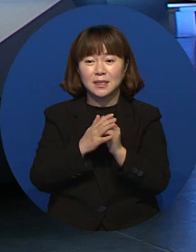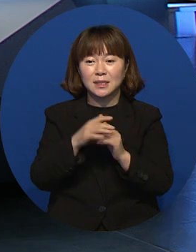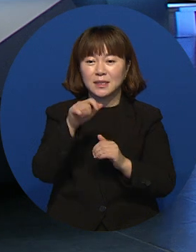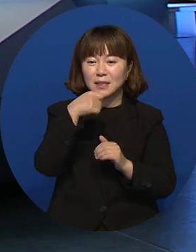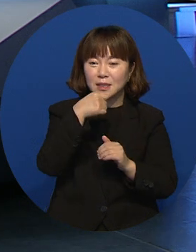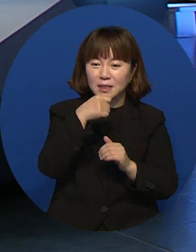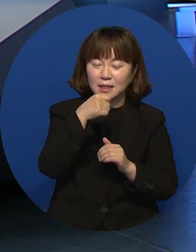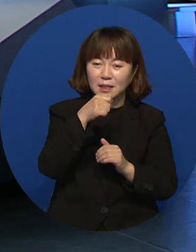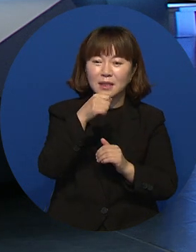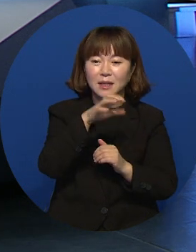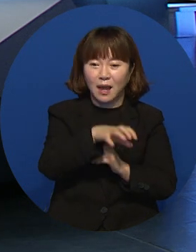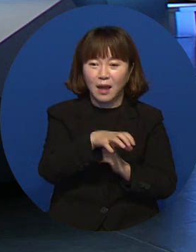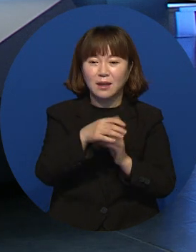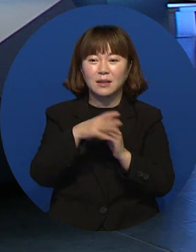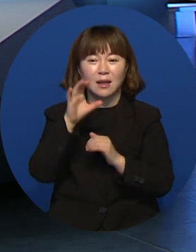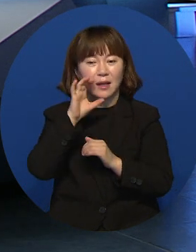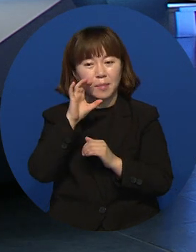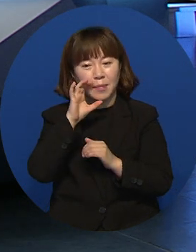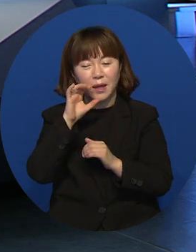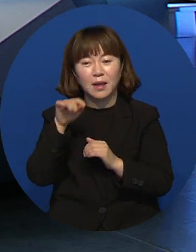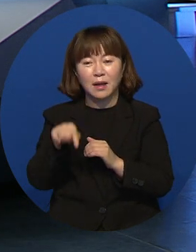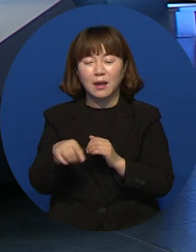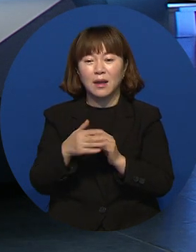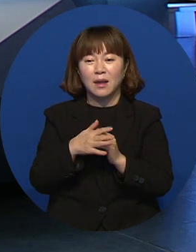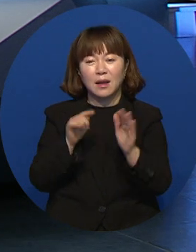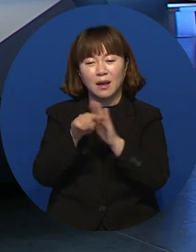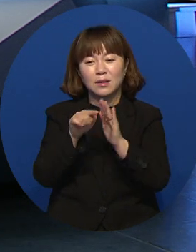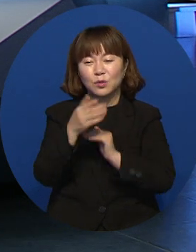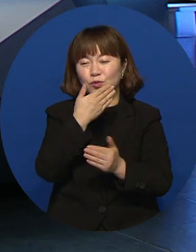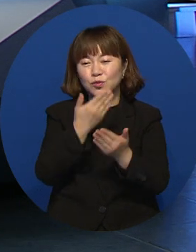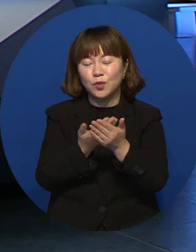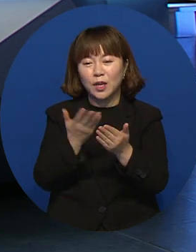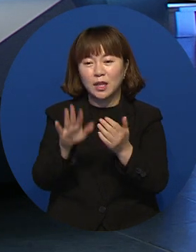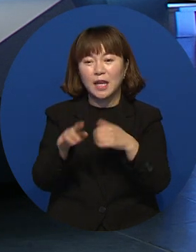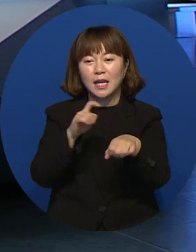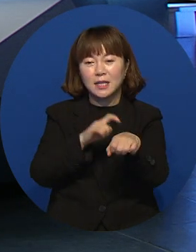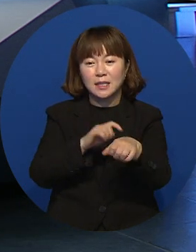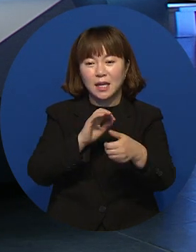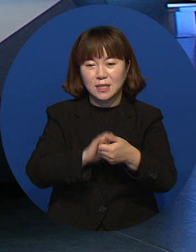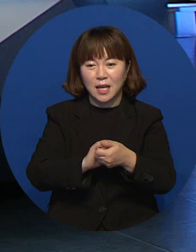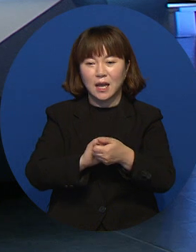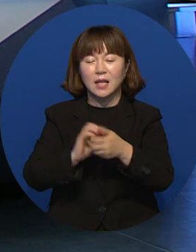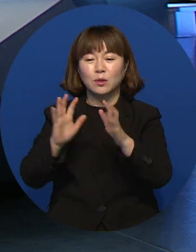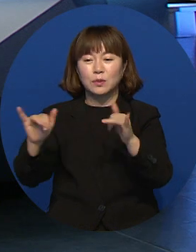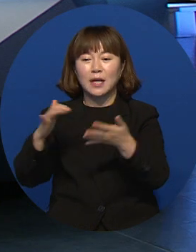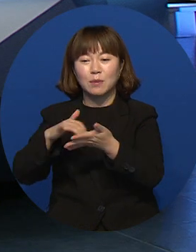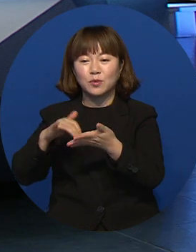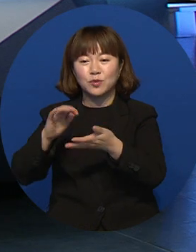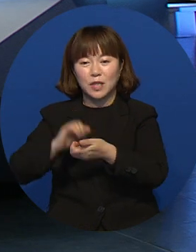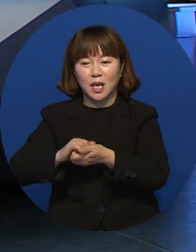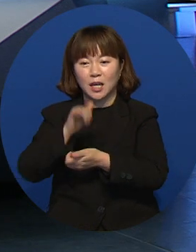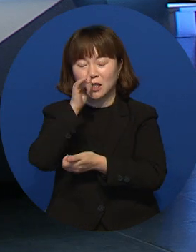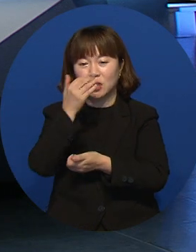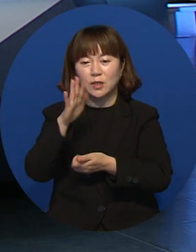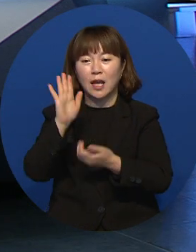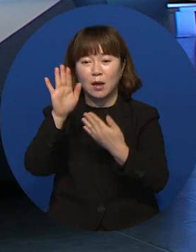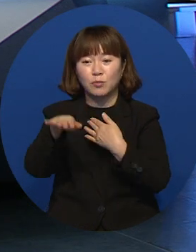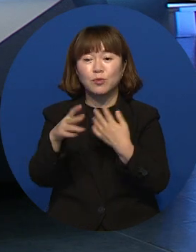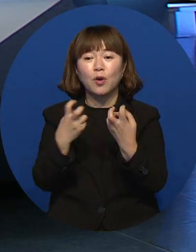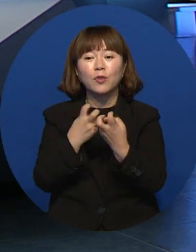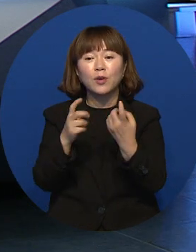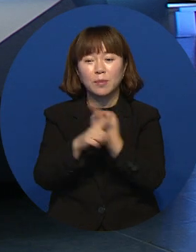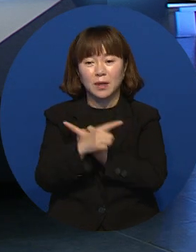먹고 차 마시고 이게 중요한데 시간도 제안이 있고 인원도 제안 있었단 말이야 이게 어떻게 펼쳐질지 한번 스포츠 아까도